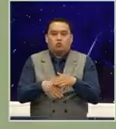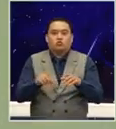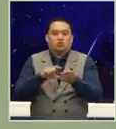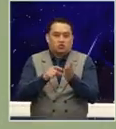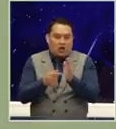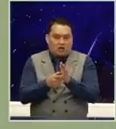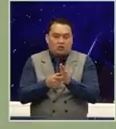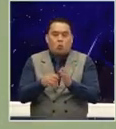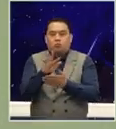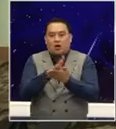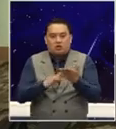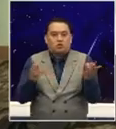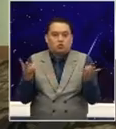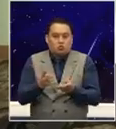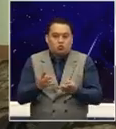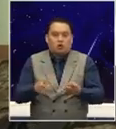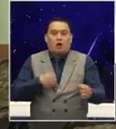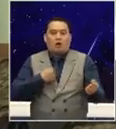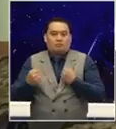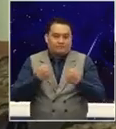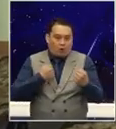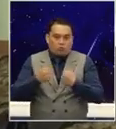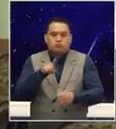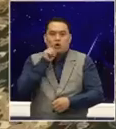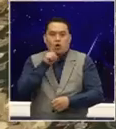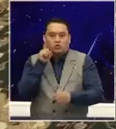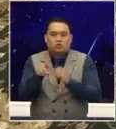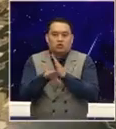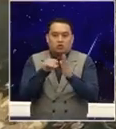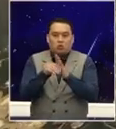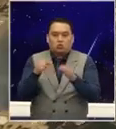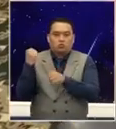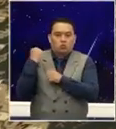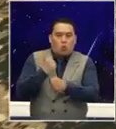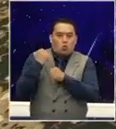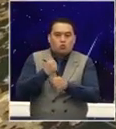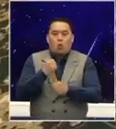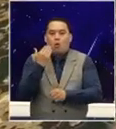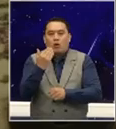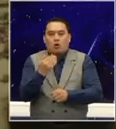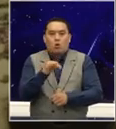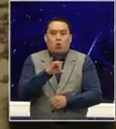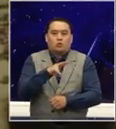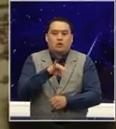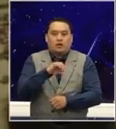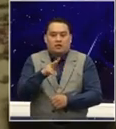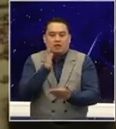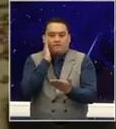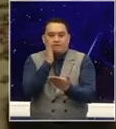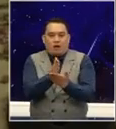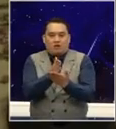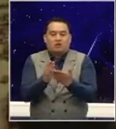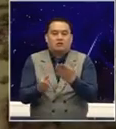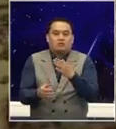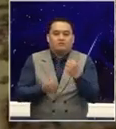останавливаться не должен. Спортсмены тоже перешли на удаленку. Среди них и молодежная сборная региона по дзюдо. В секции для онлайн-тренировок выбрали направление